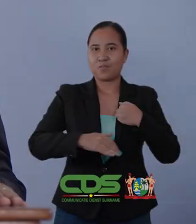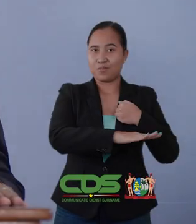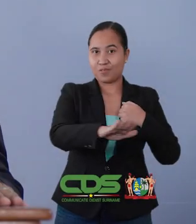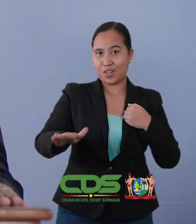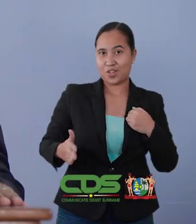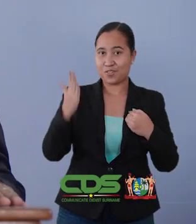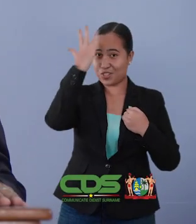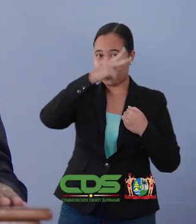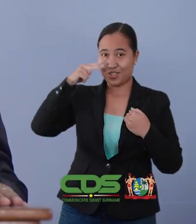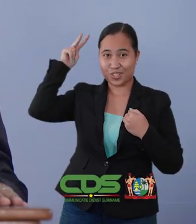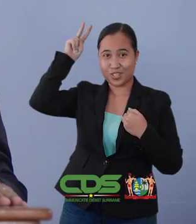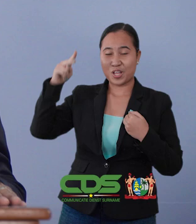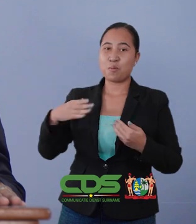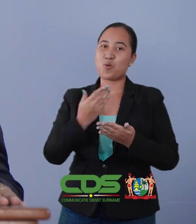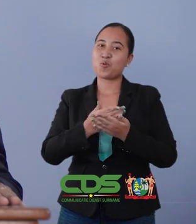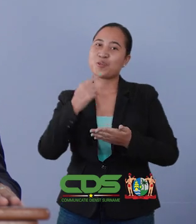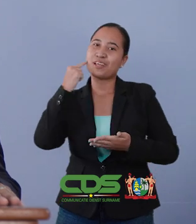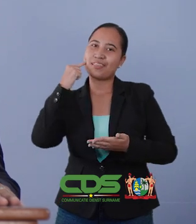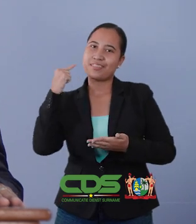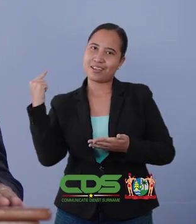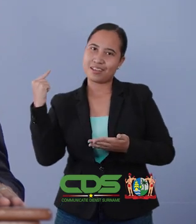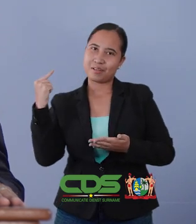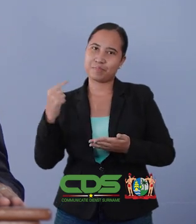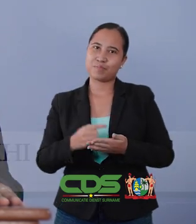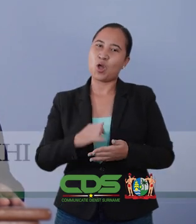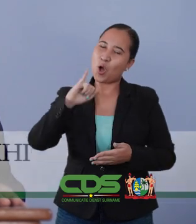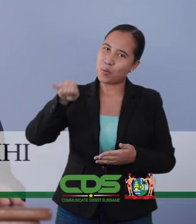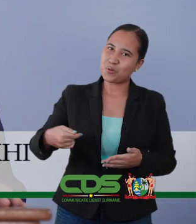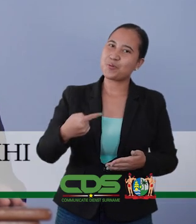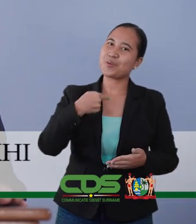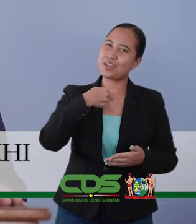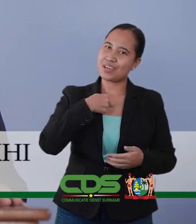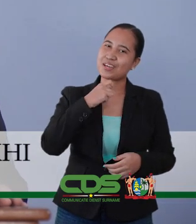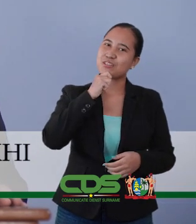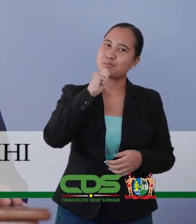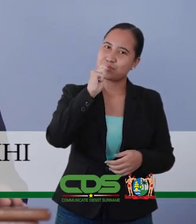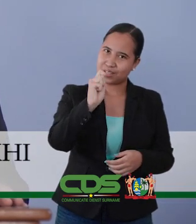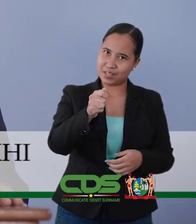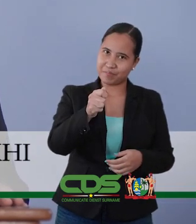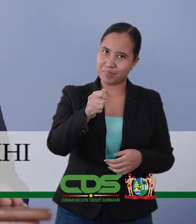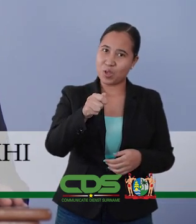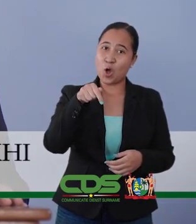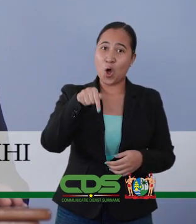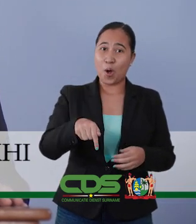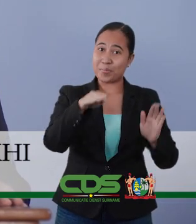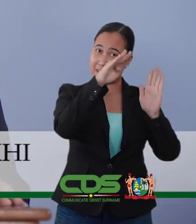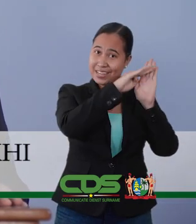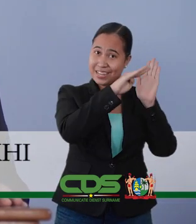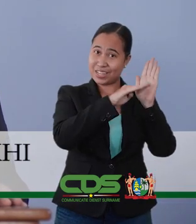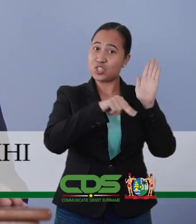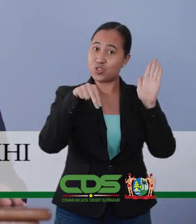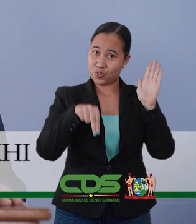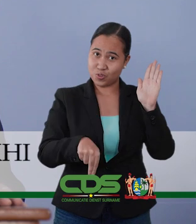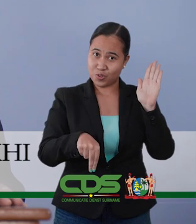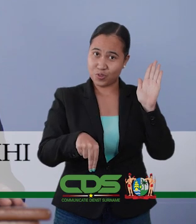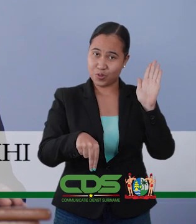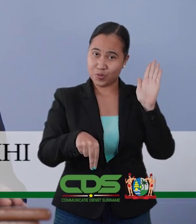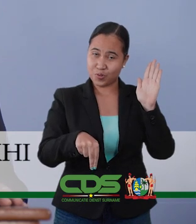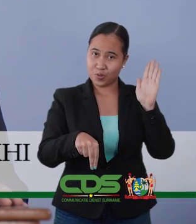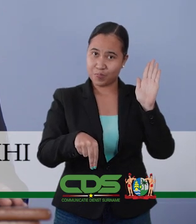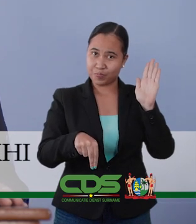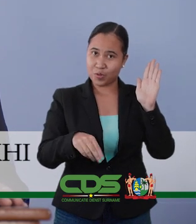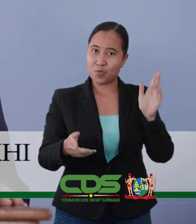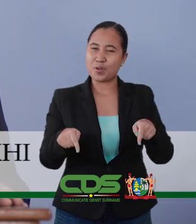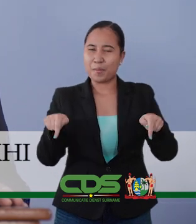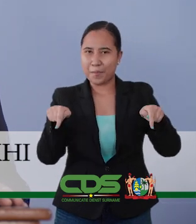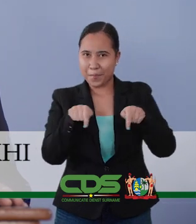Volk van Suriname, goedendag. Wederom spreek ik u toe om de thans geldende regels met betrekking